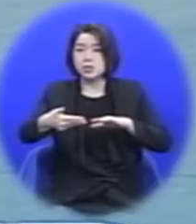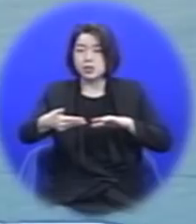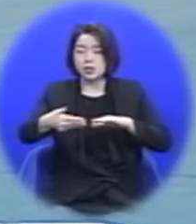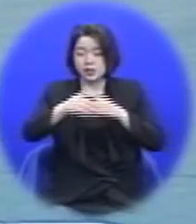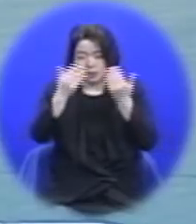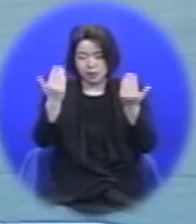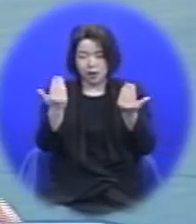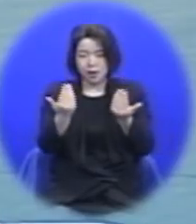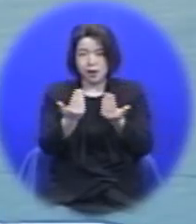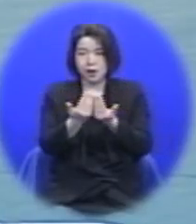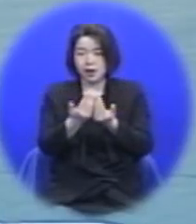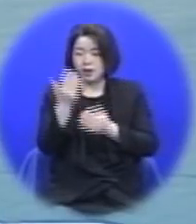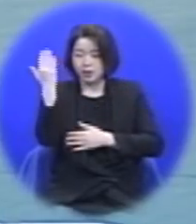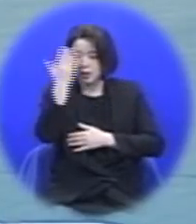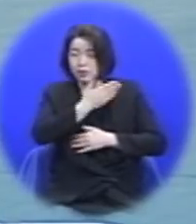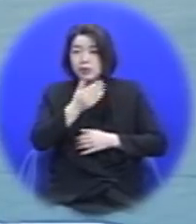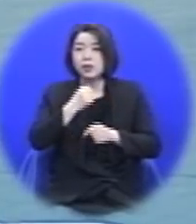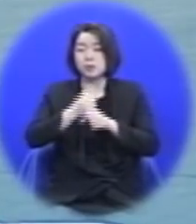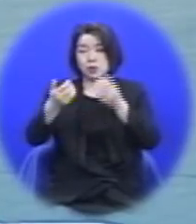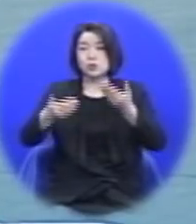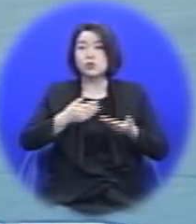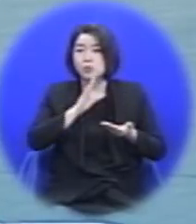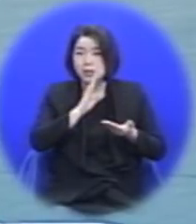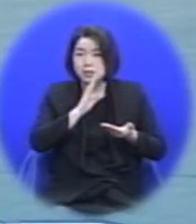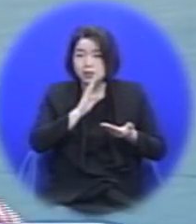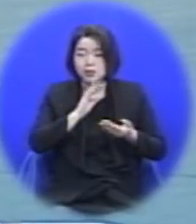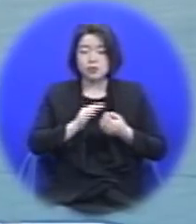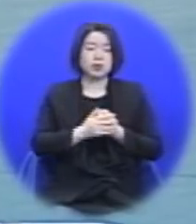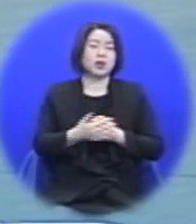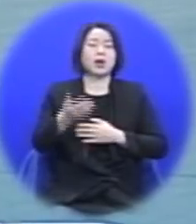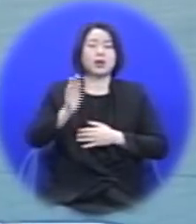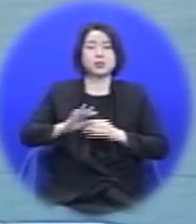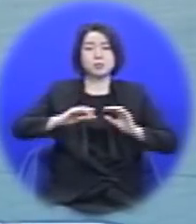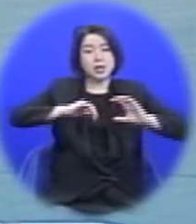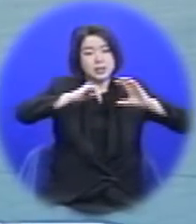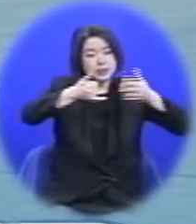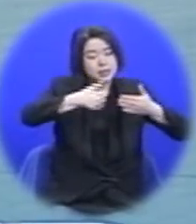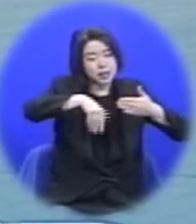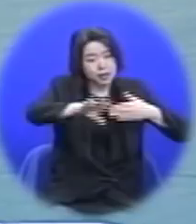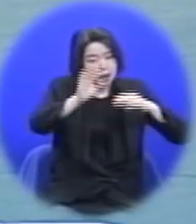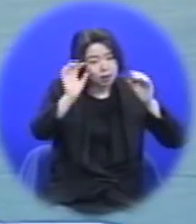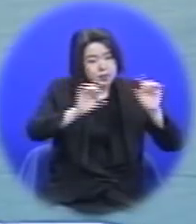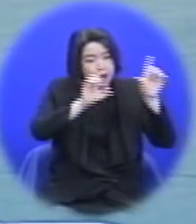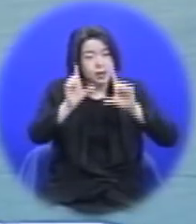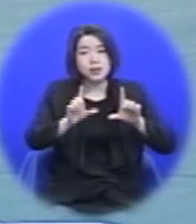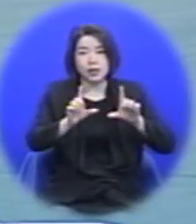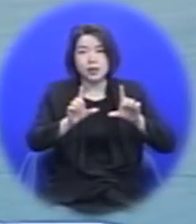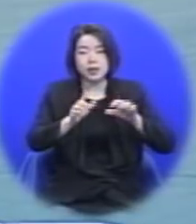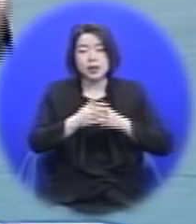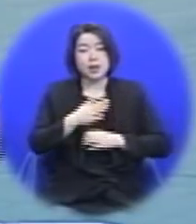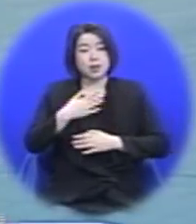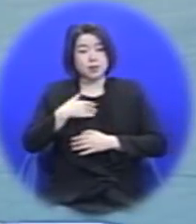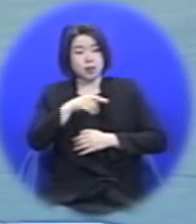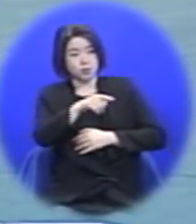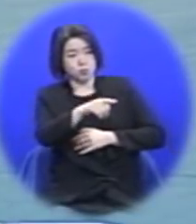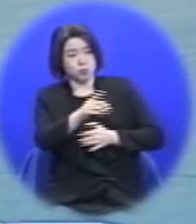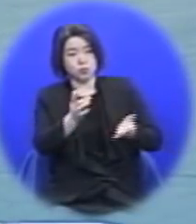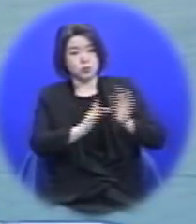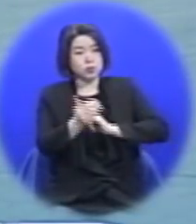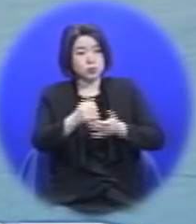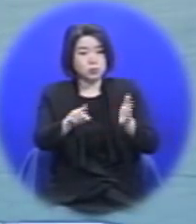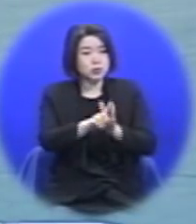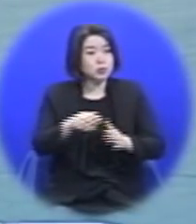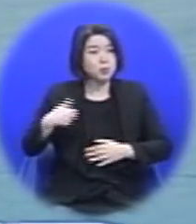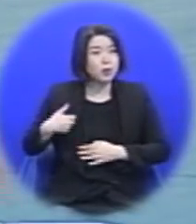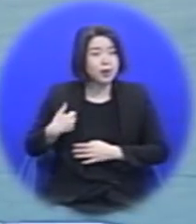다 가려주시는 거죠. 그런데 세상에 나가 살기는 사람들이, 나 너 예수 믿는 사람인 줄